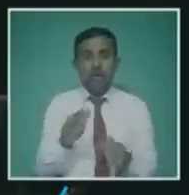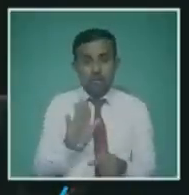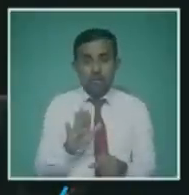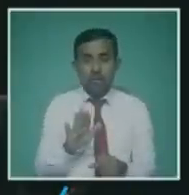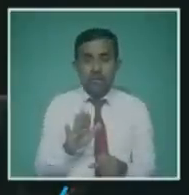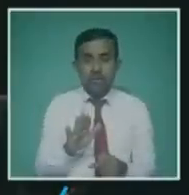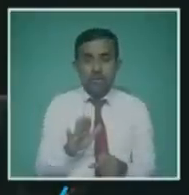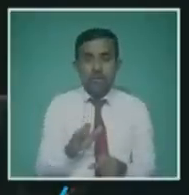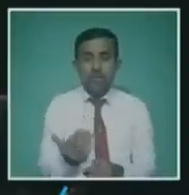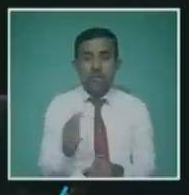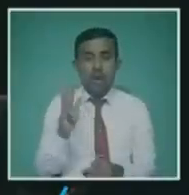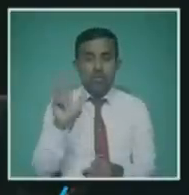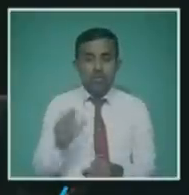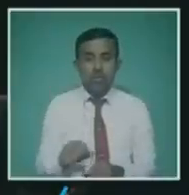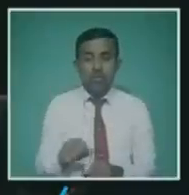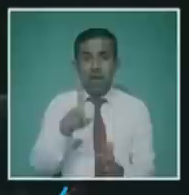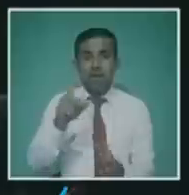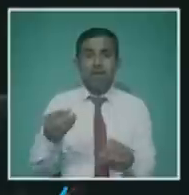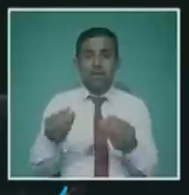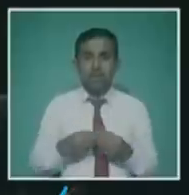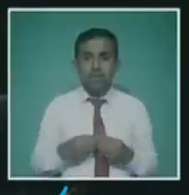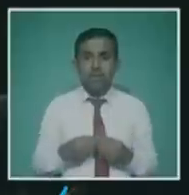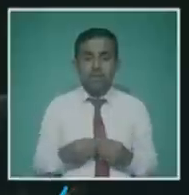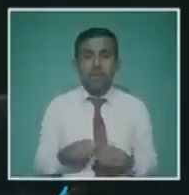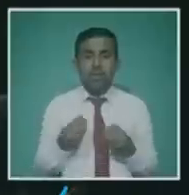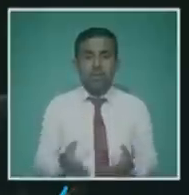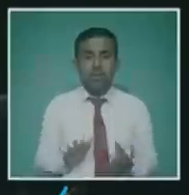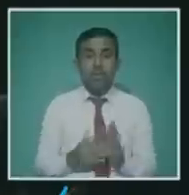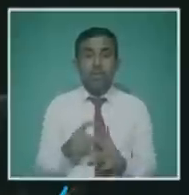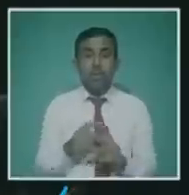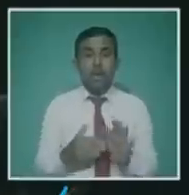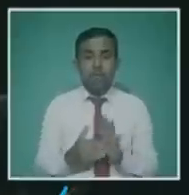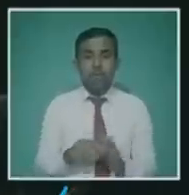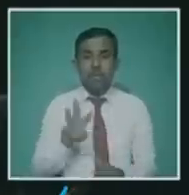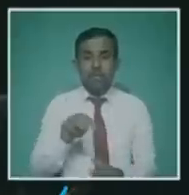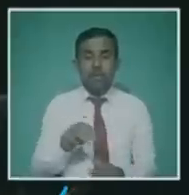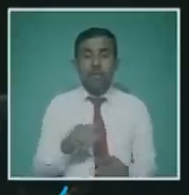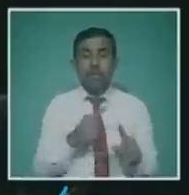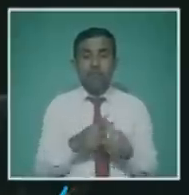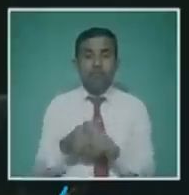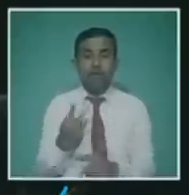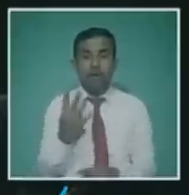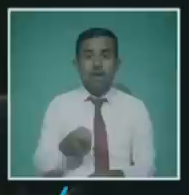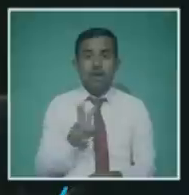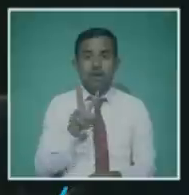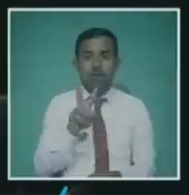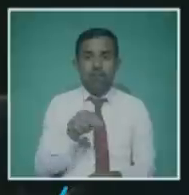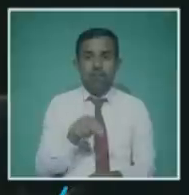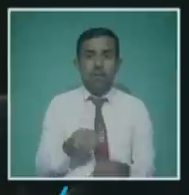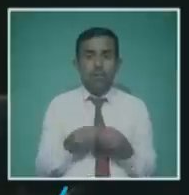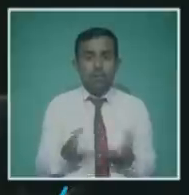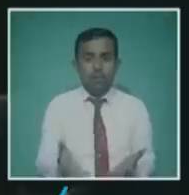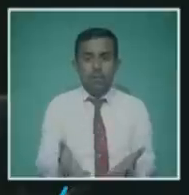විතරක් ඔබතුමාලා ඉල්ලන්නේ 90000යි හැබැයි ලක්ෂයක් ගෙන්නනවා එතකොට මේකේ පාඩුව ඩොලර් මිලියන 30යි ඒ වගේ හතරකට ගියාම ඩොලර් මිලියන 120ක් මේකේ පාඩුවලා